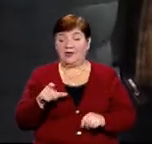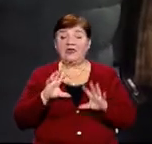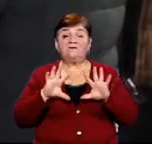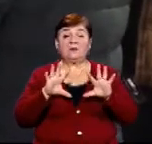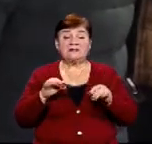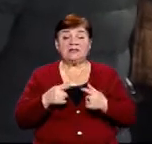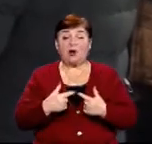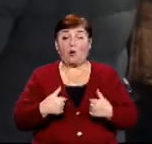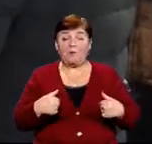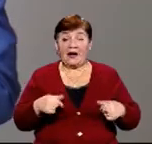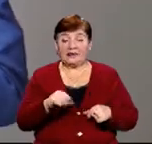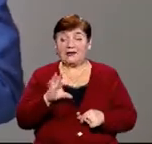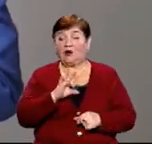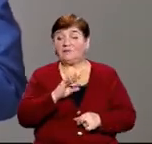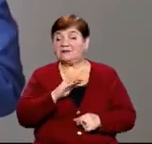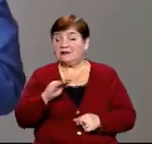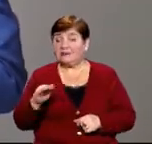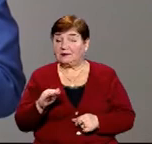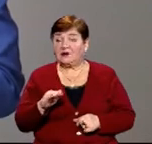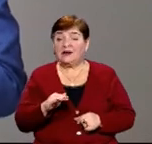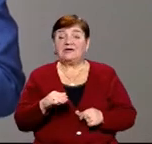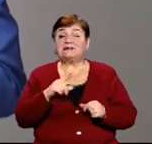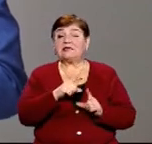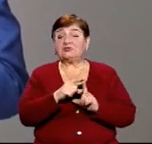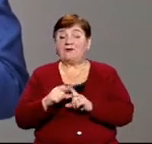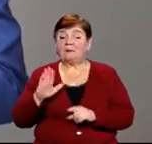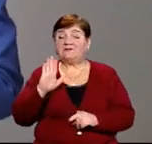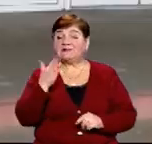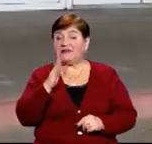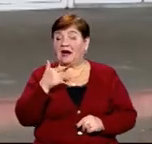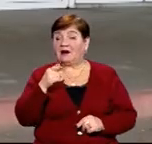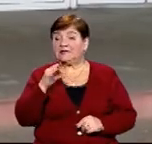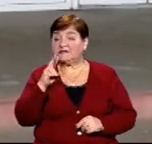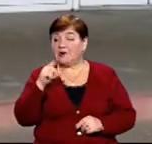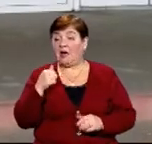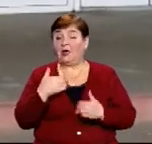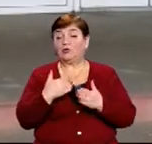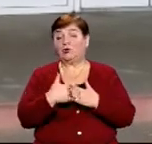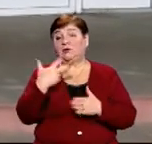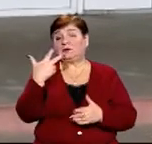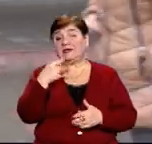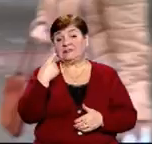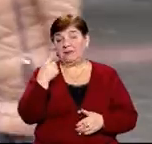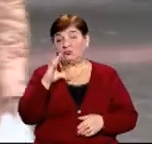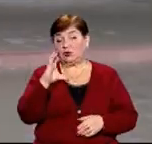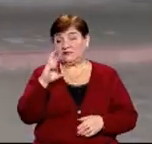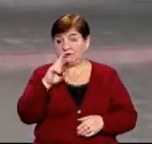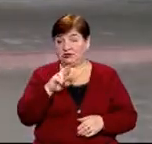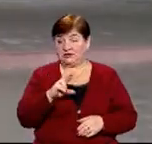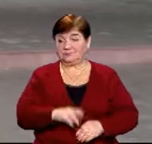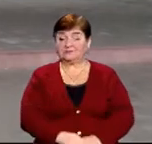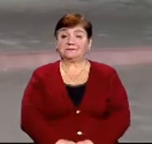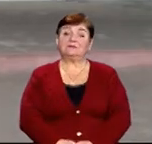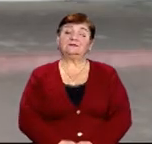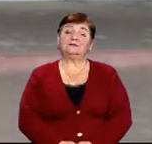кампанія щодо легалізації неофіційно влаштованих працівників, за словами Василя Грицика, триватиме до 31 січня. Ірина Олах,